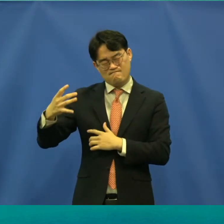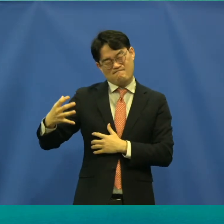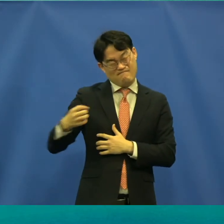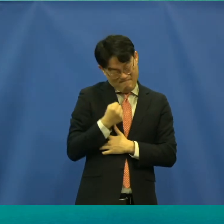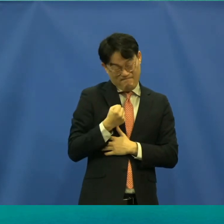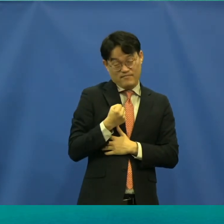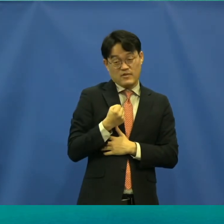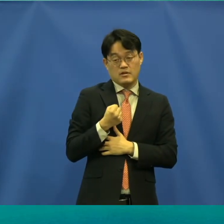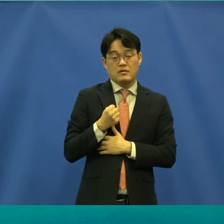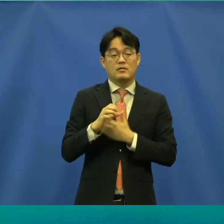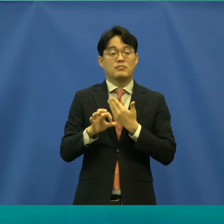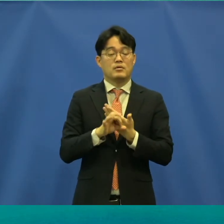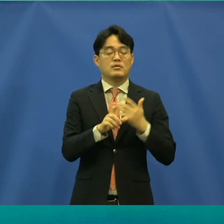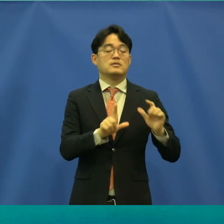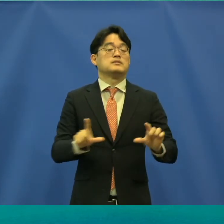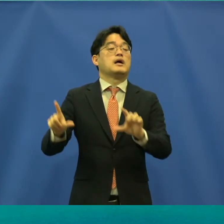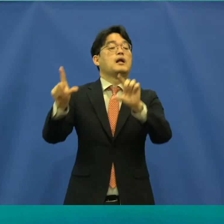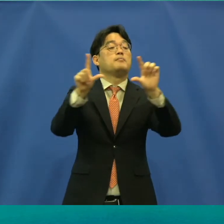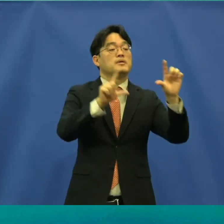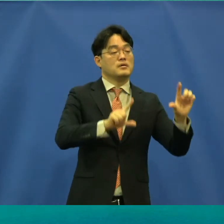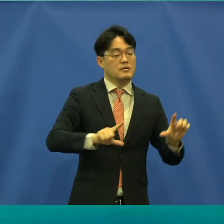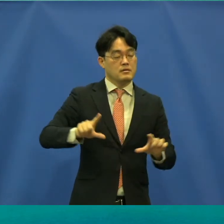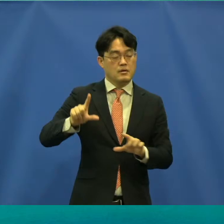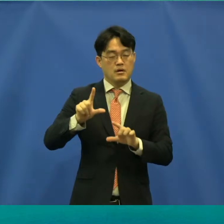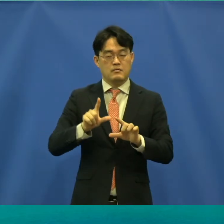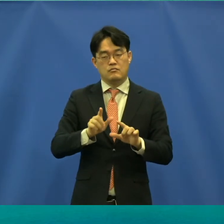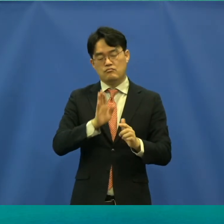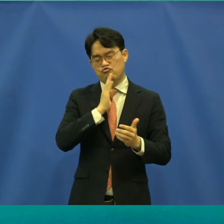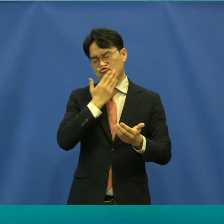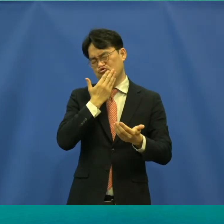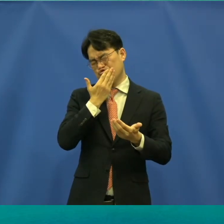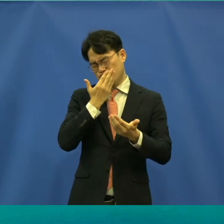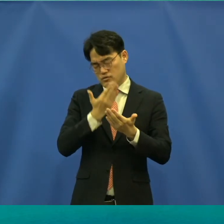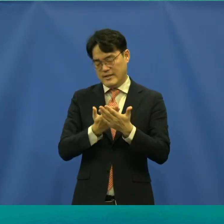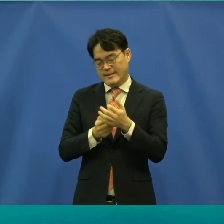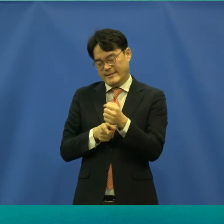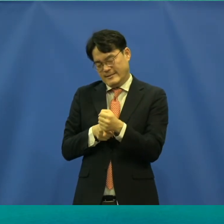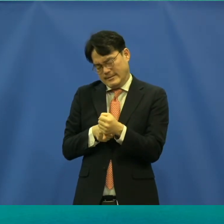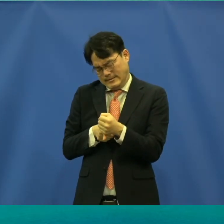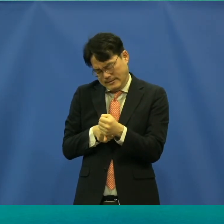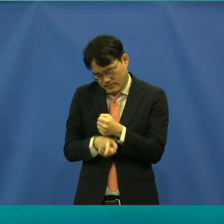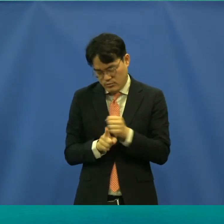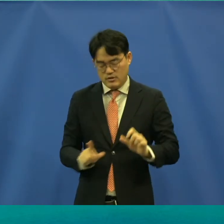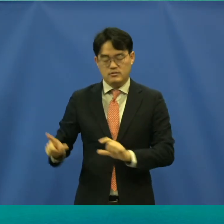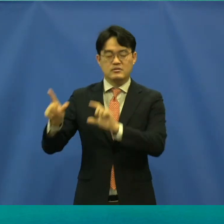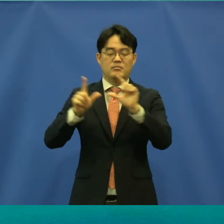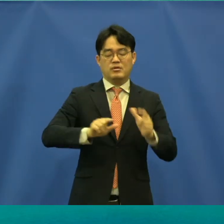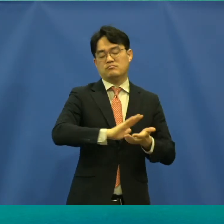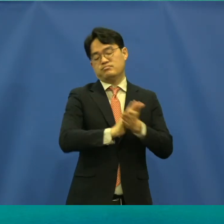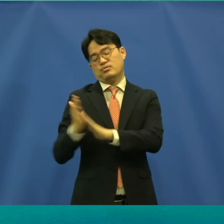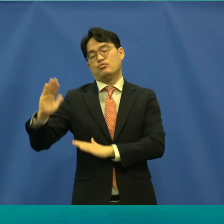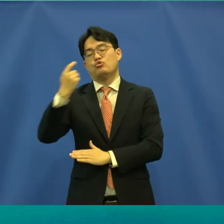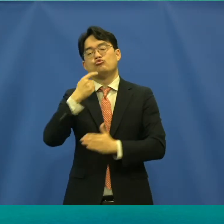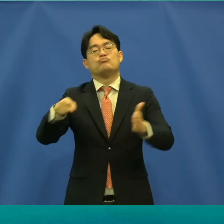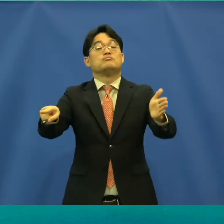중요해집니다. 저는 이번 특세 중에 그런 경험을 여러분들이 할 수 있게 되기를 축원합니다.